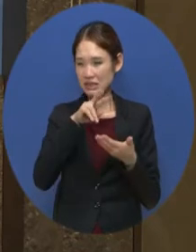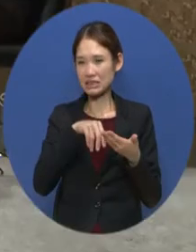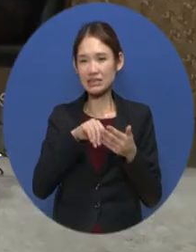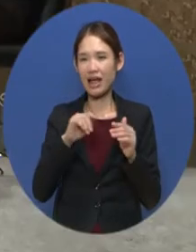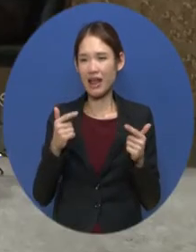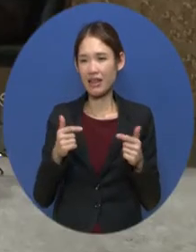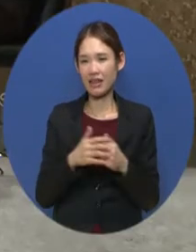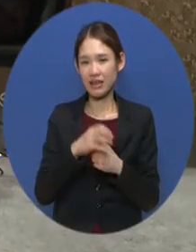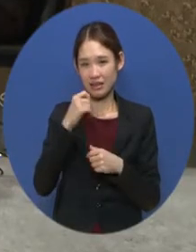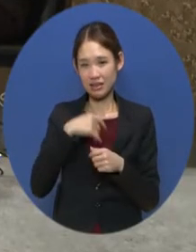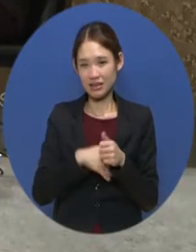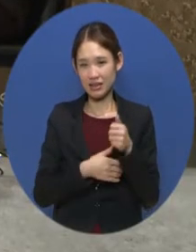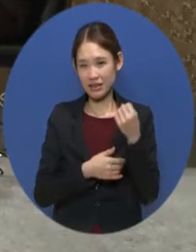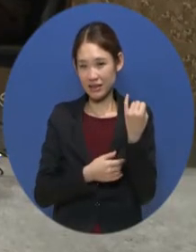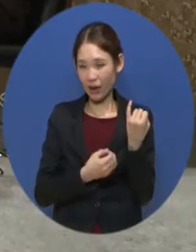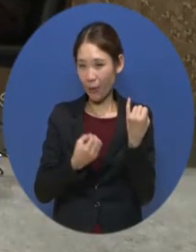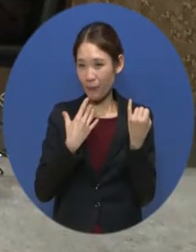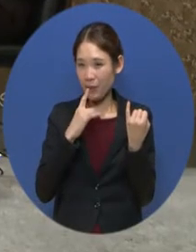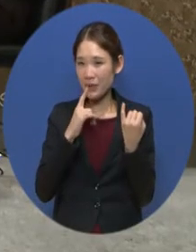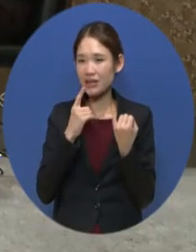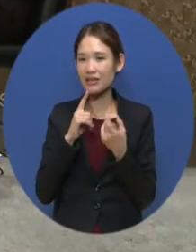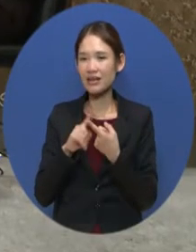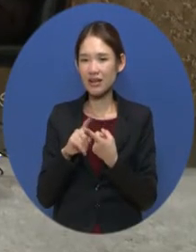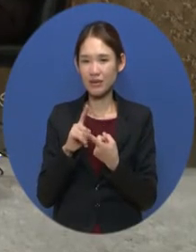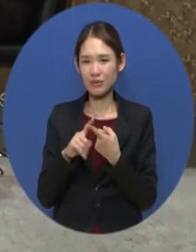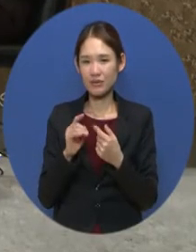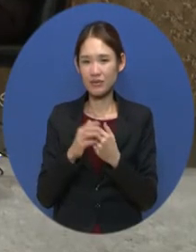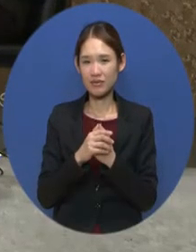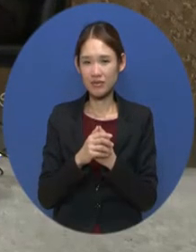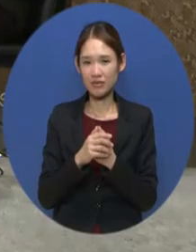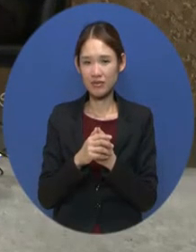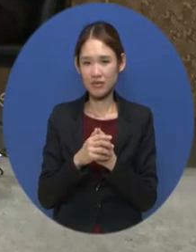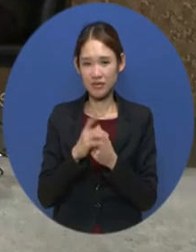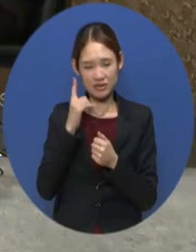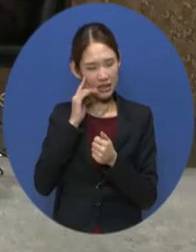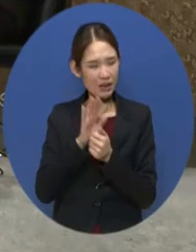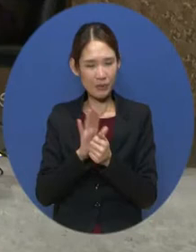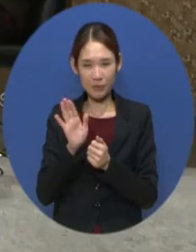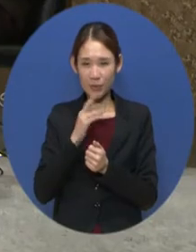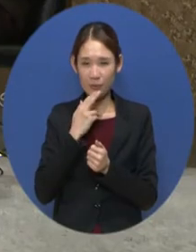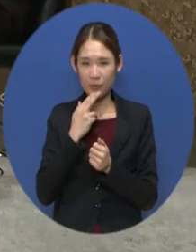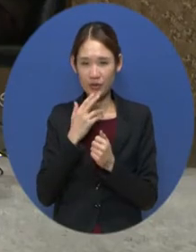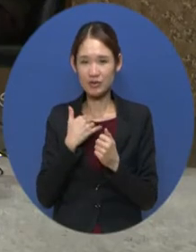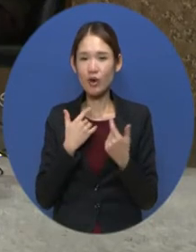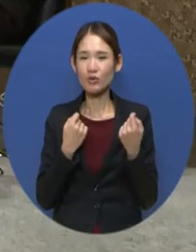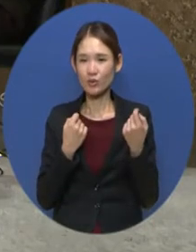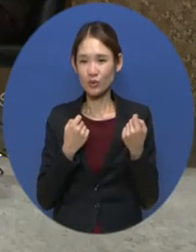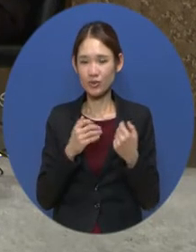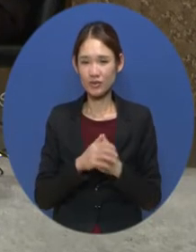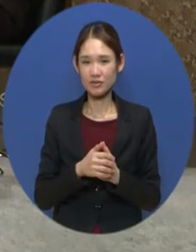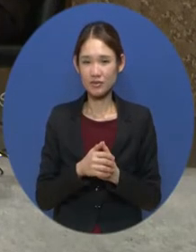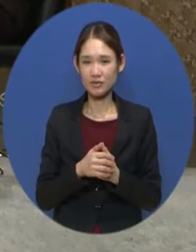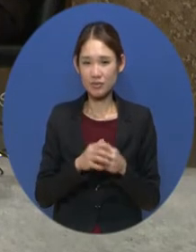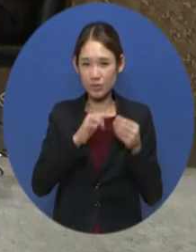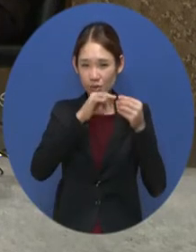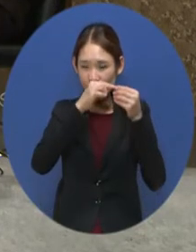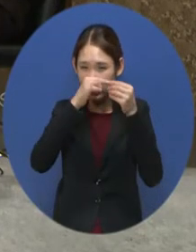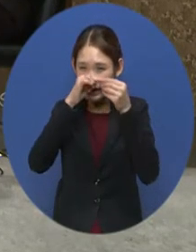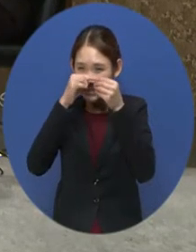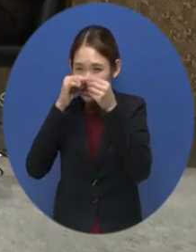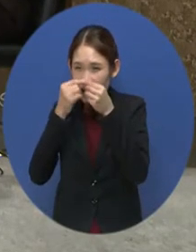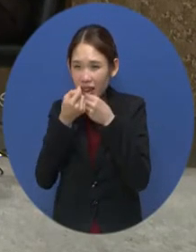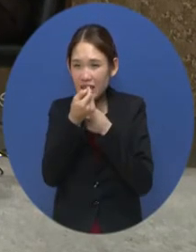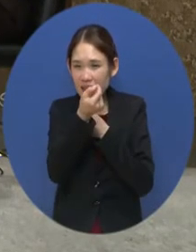네. 아나운서님도 아까 네. 말씀하셨던 것처럼 많이 3조를 안 하셨던 것 같은데 네. 저도 그랬습니다. 사실은. 그리고 글씨도 너무